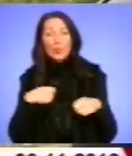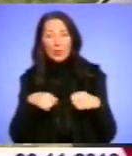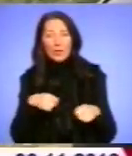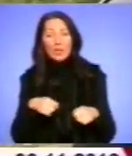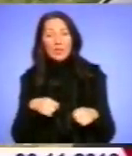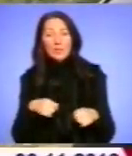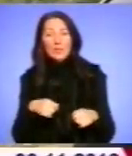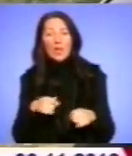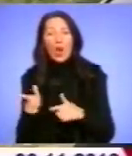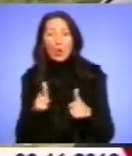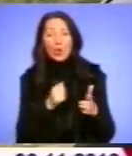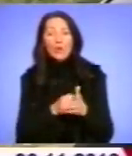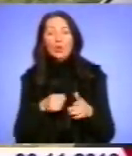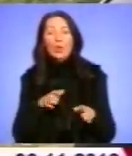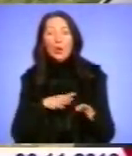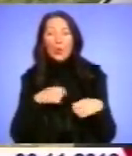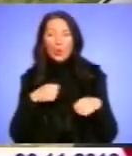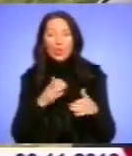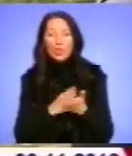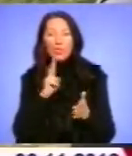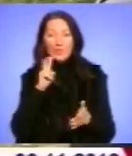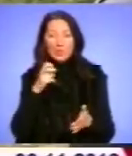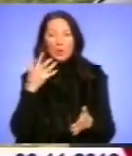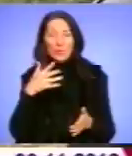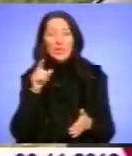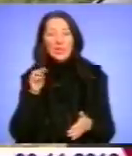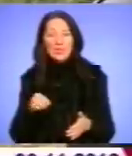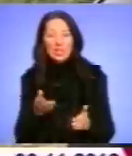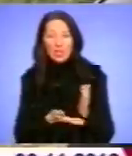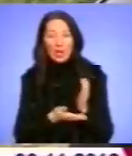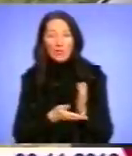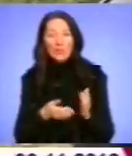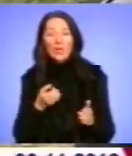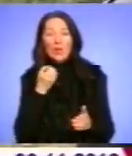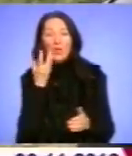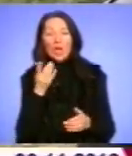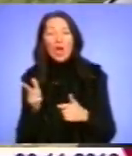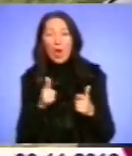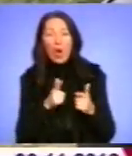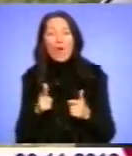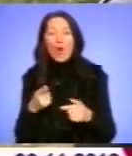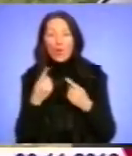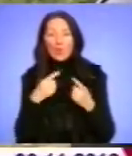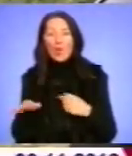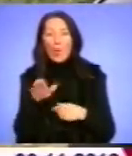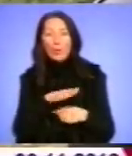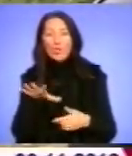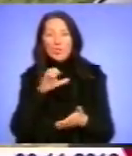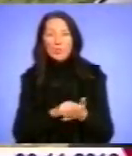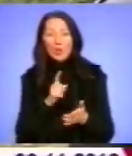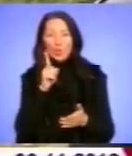є 250 тисяч дерев на цьому. Це, якщо ми говорити в площі, це займають вони